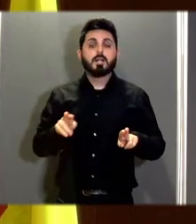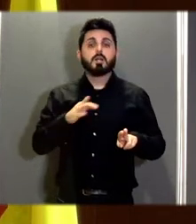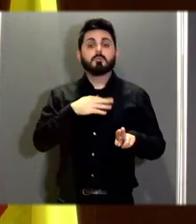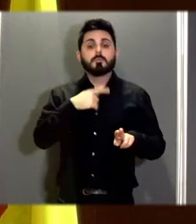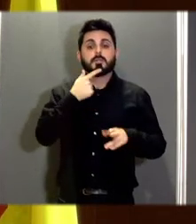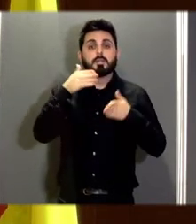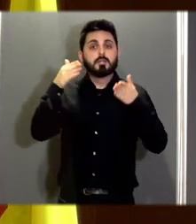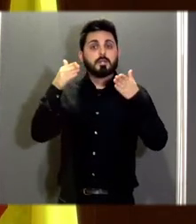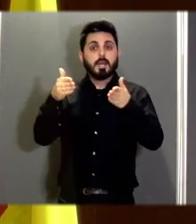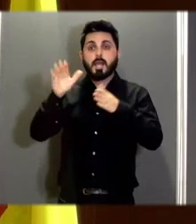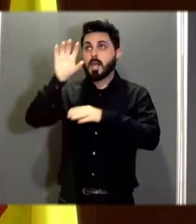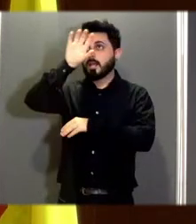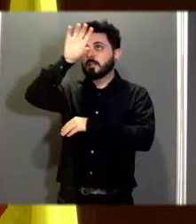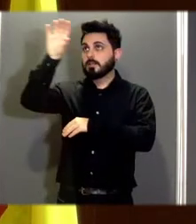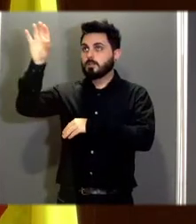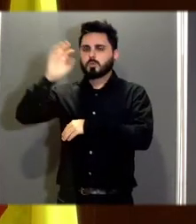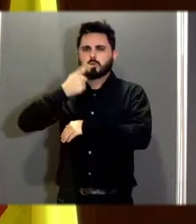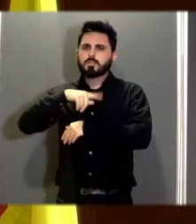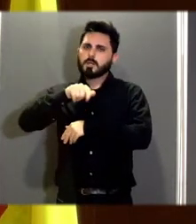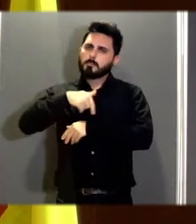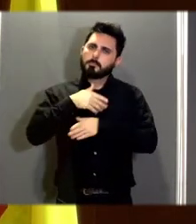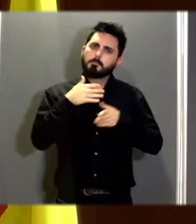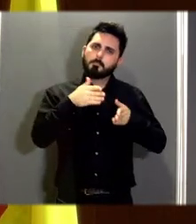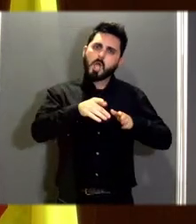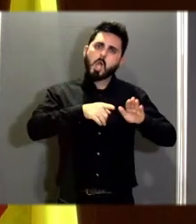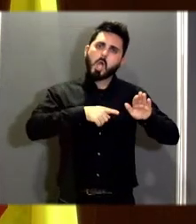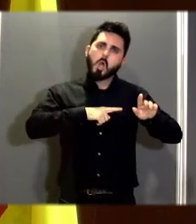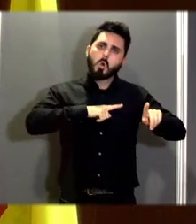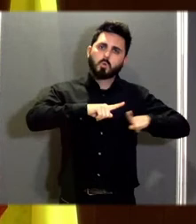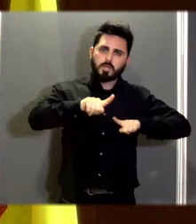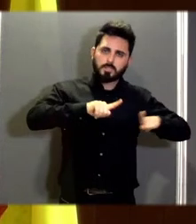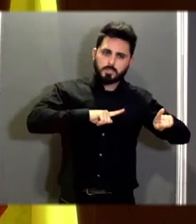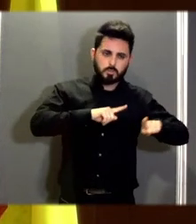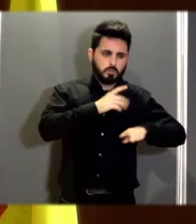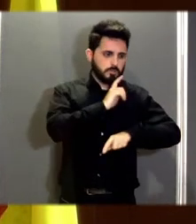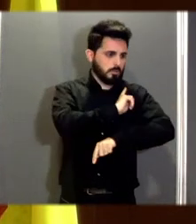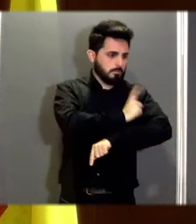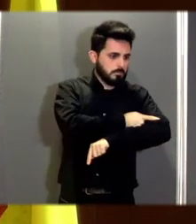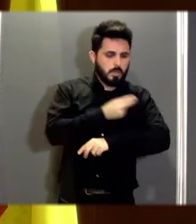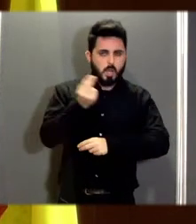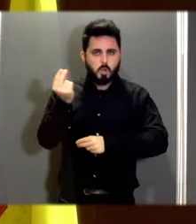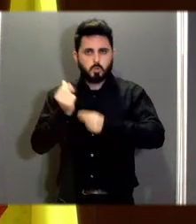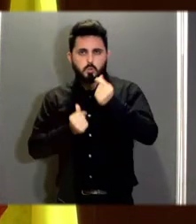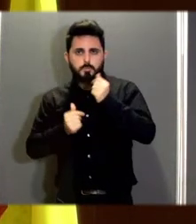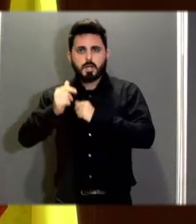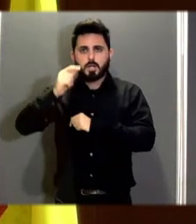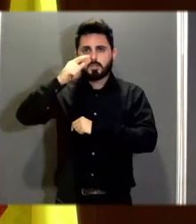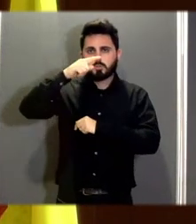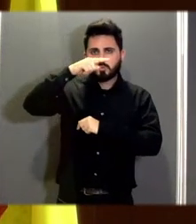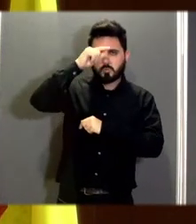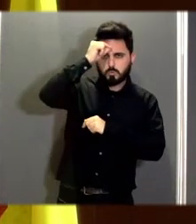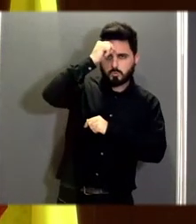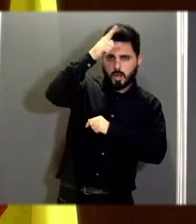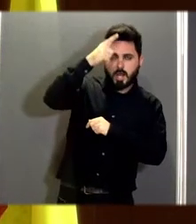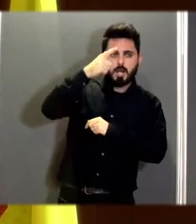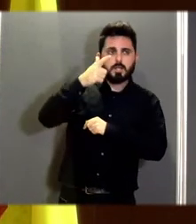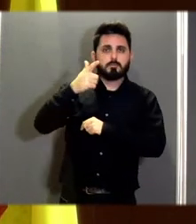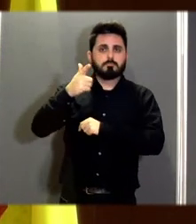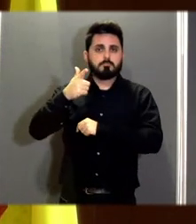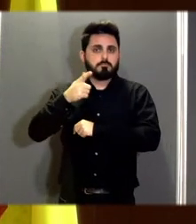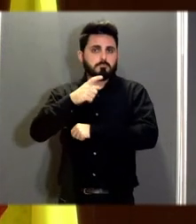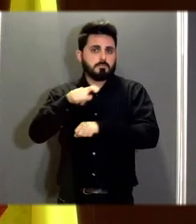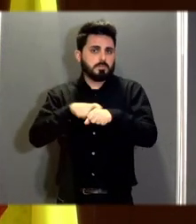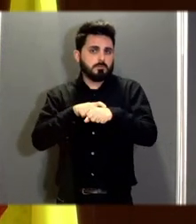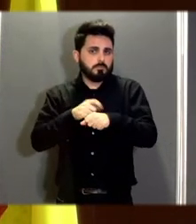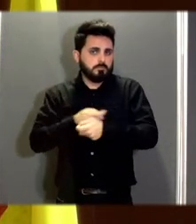focus en altres organitzacions no estatals, tant econòmiques com esportives, com culturals, com de tot tipus, organitzades a